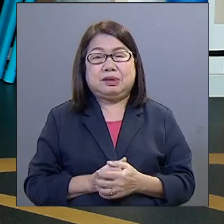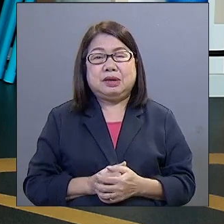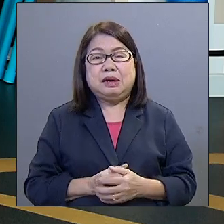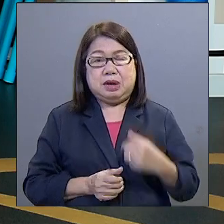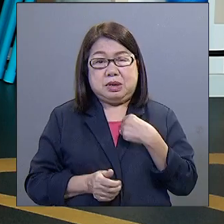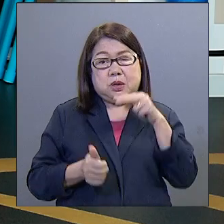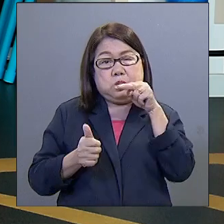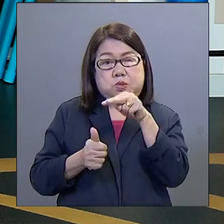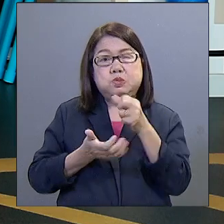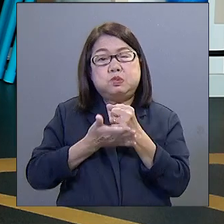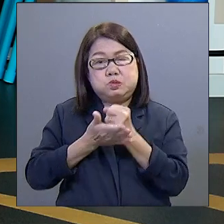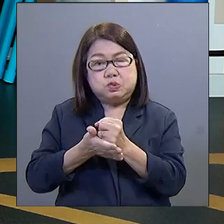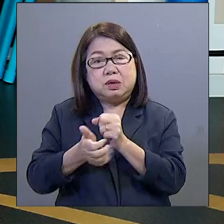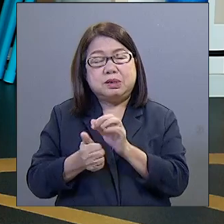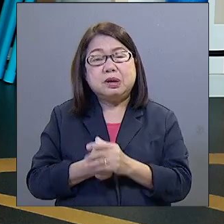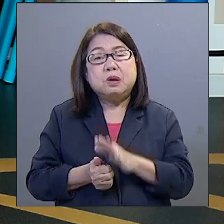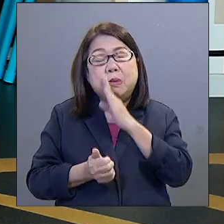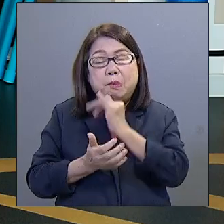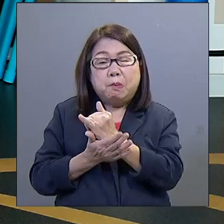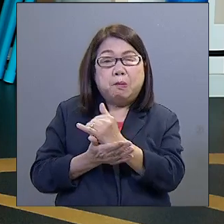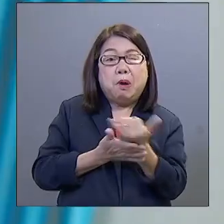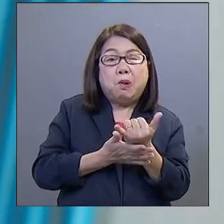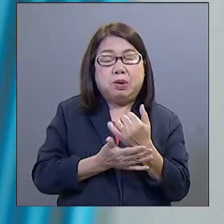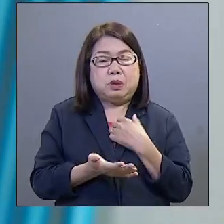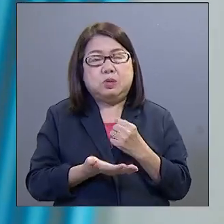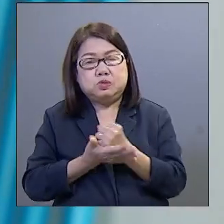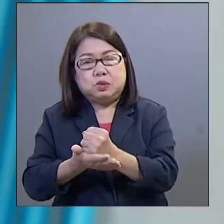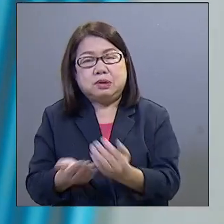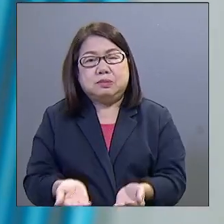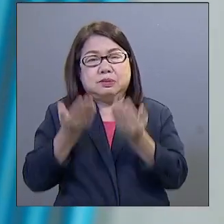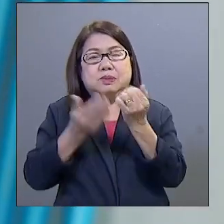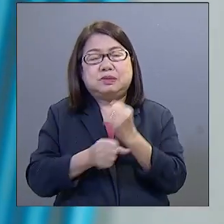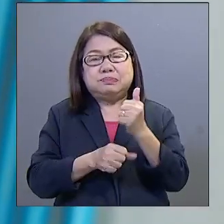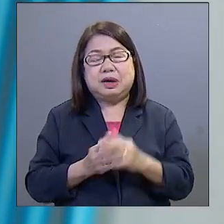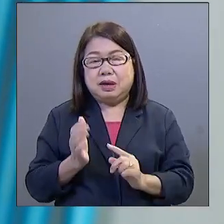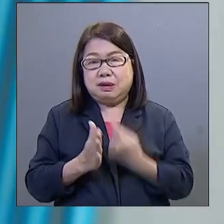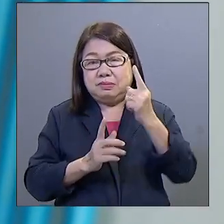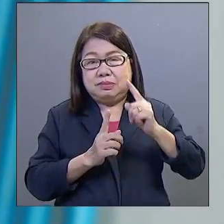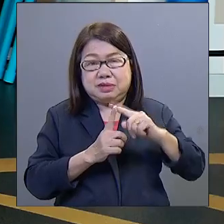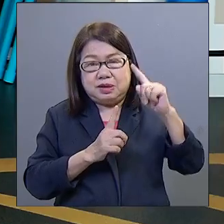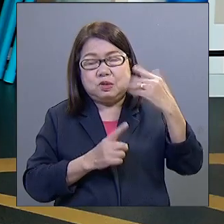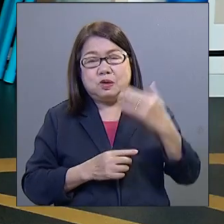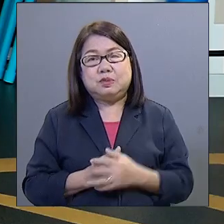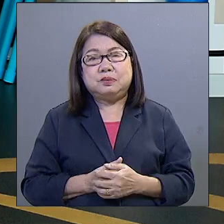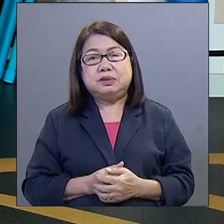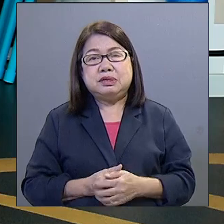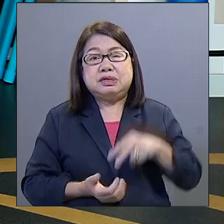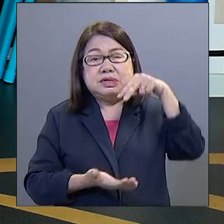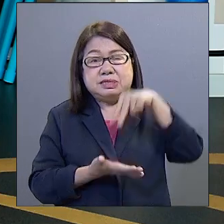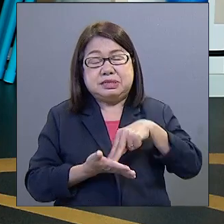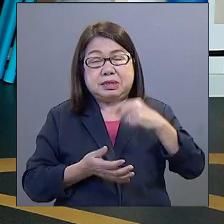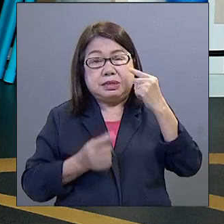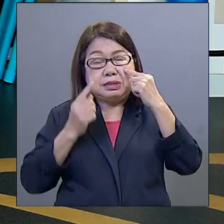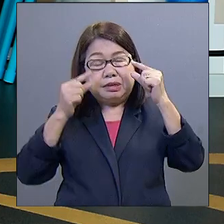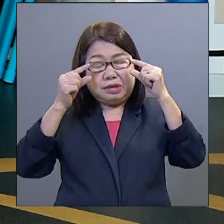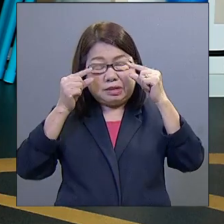ข้างๆอย่างใกล้ชิดเนาะเผื่อมีการเซล้มเราก็จะได้ช่วยทัน เริ่มจากท่าไหนก่อนคะ ท่าแรกเลยนะคะก็คือยืนหลับตาค่ะโดยเราค